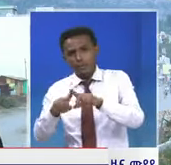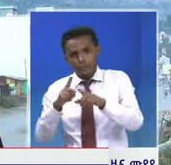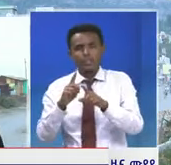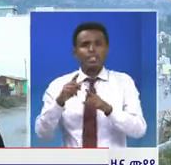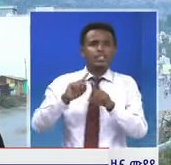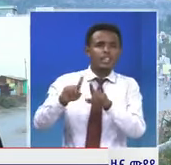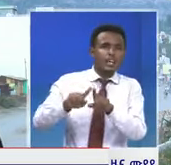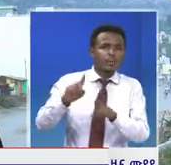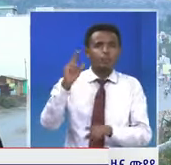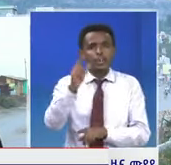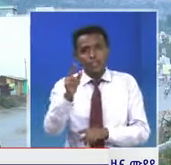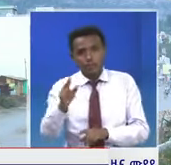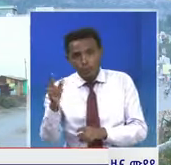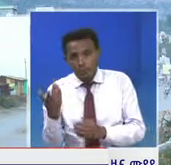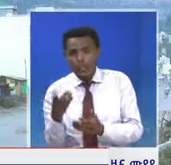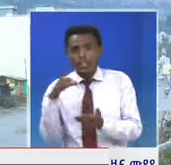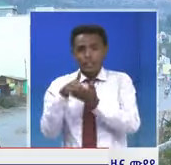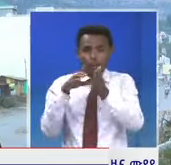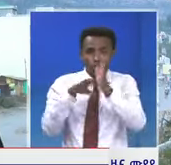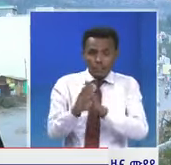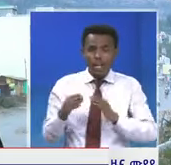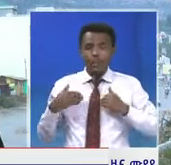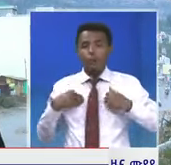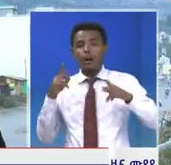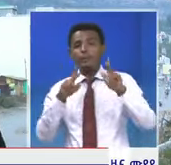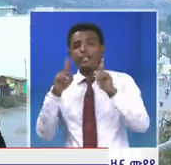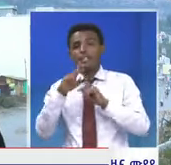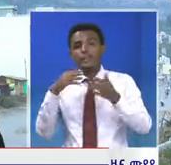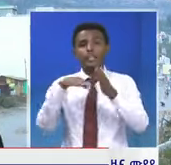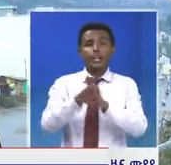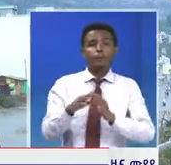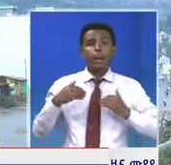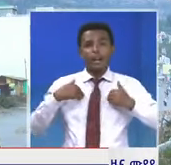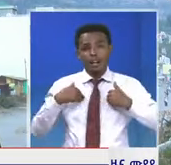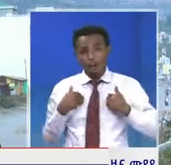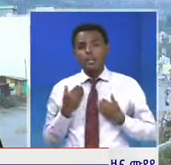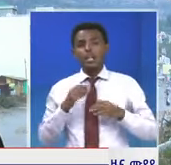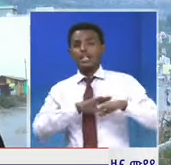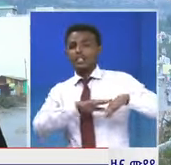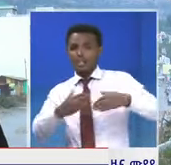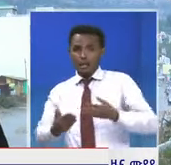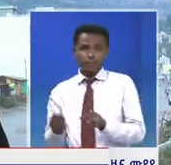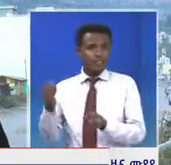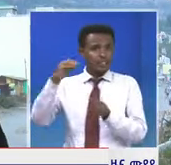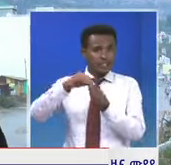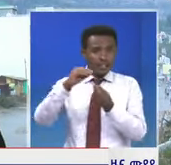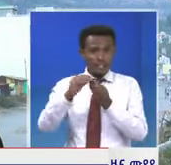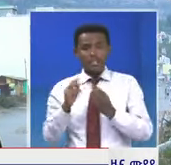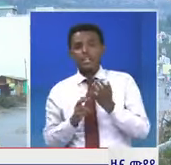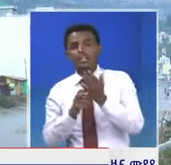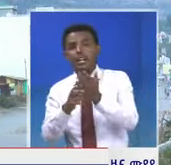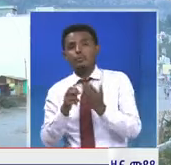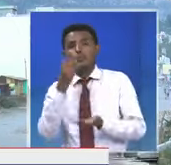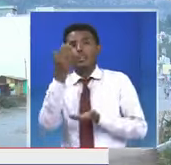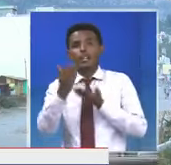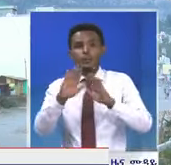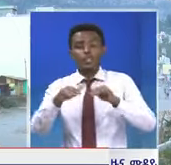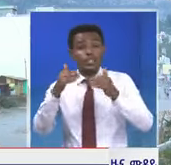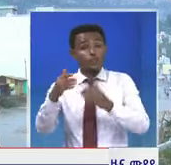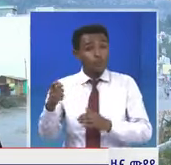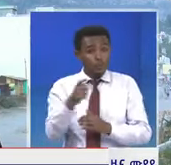ባጃጆች ከተማው ውስጥ ላለው ማህበረሰብና ከተማው ውስጥ የገባ ያለው እንግዳም እንግዲህ የትራንስፖርት አገልግሎት እየሰጡ እንደሆነ የአማራ